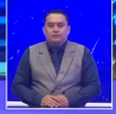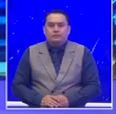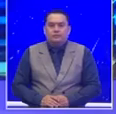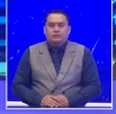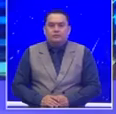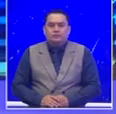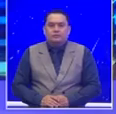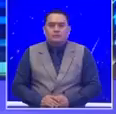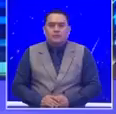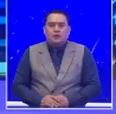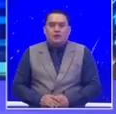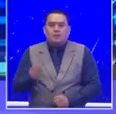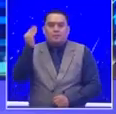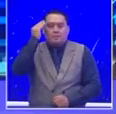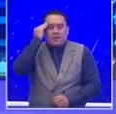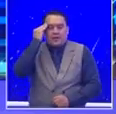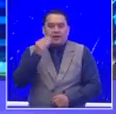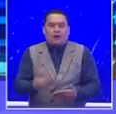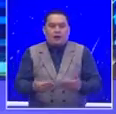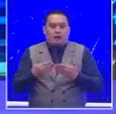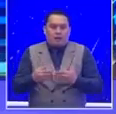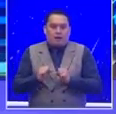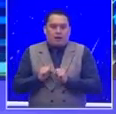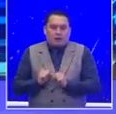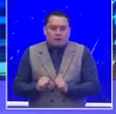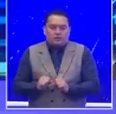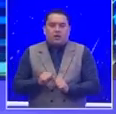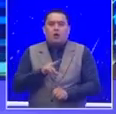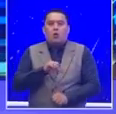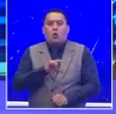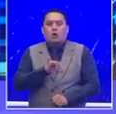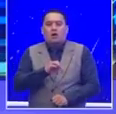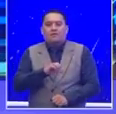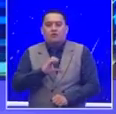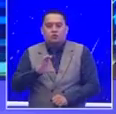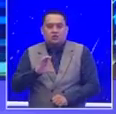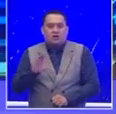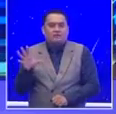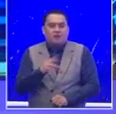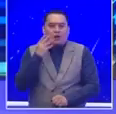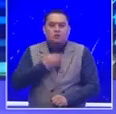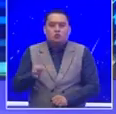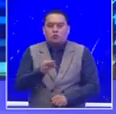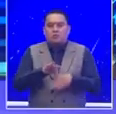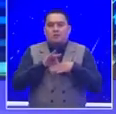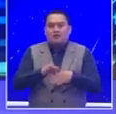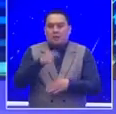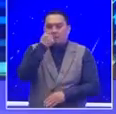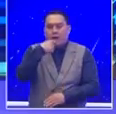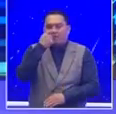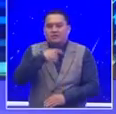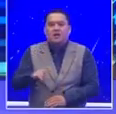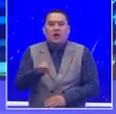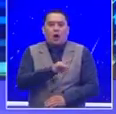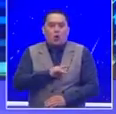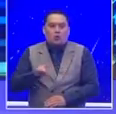Продолжаем выпуск. Меры по недопущению распространения коронавирусной инфекции принимаются во всех регионах Алматинской области. В Панфиловском